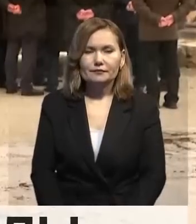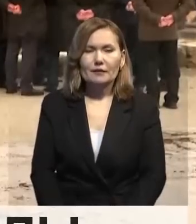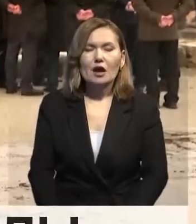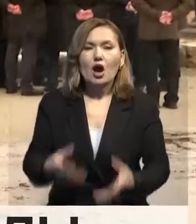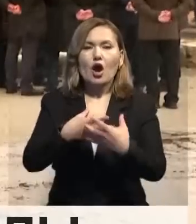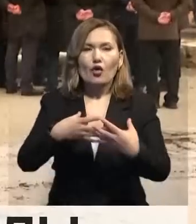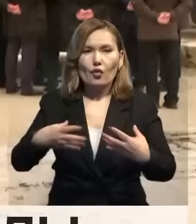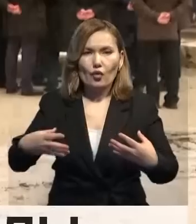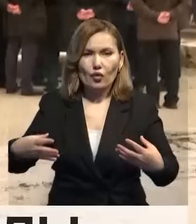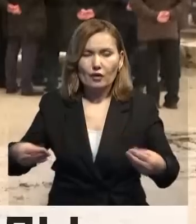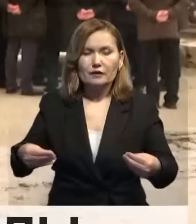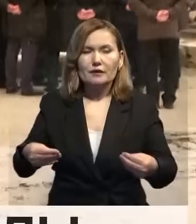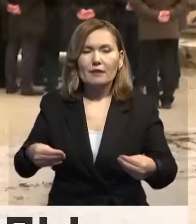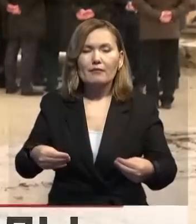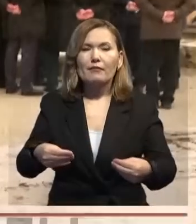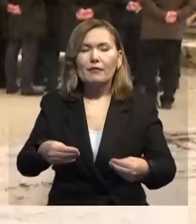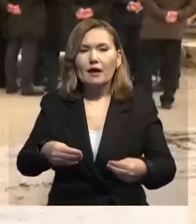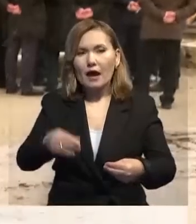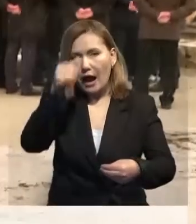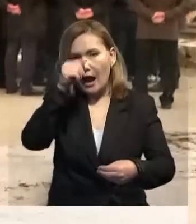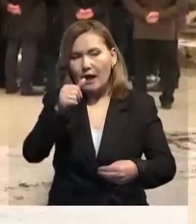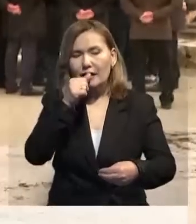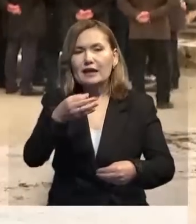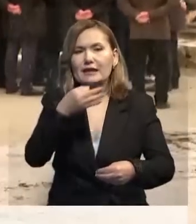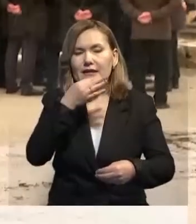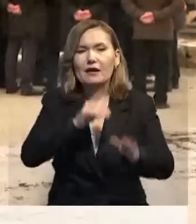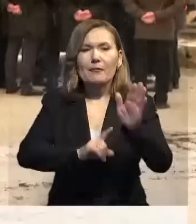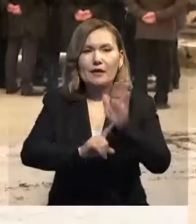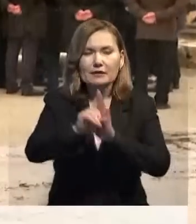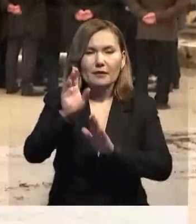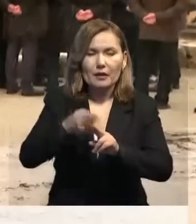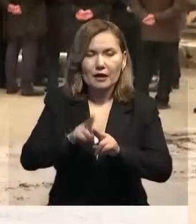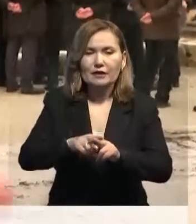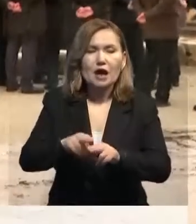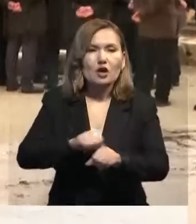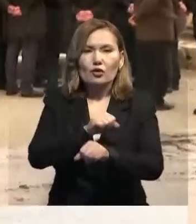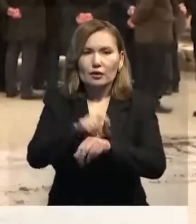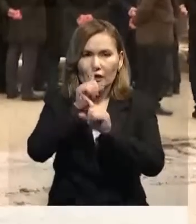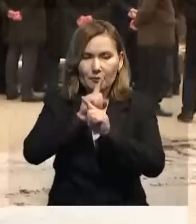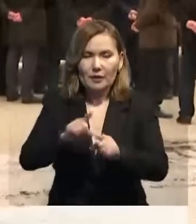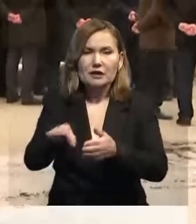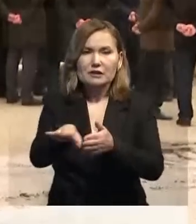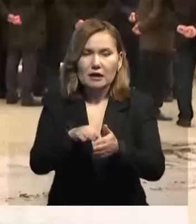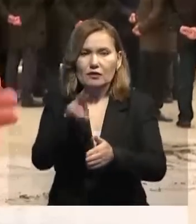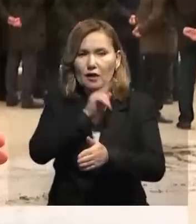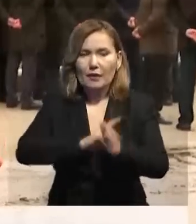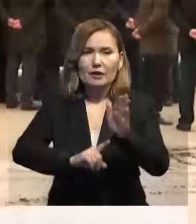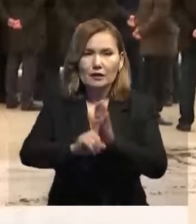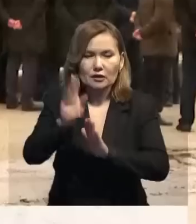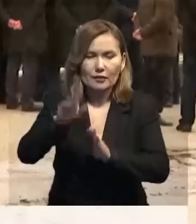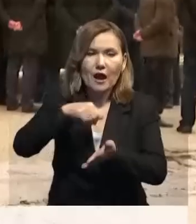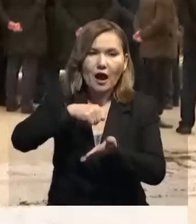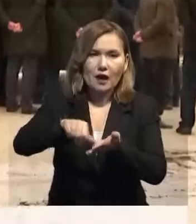Көктем бұл өңірде ерте басталады. Көктем ерте басталған кезде тоқтамай жұмысты бастап кету керек. Асфальт